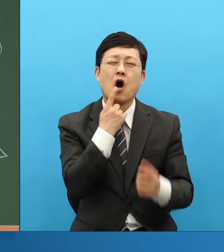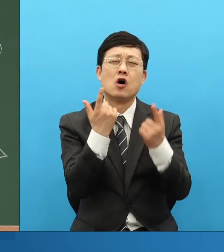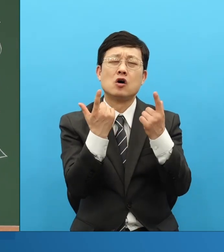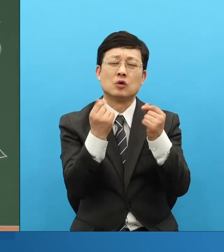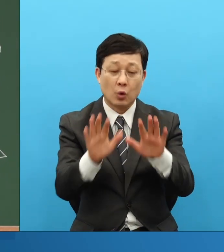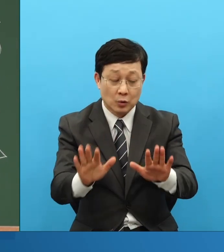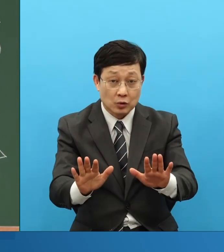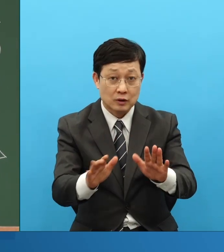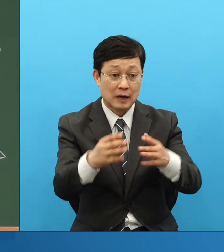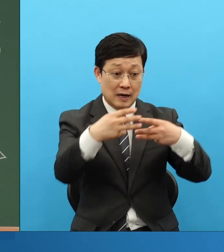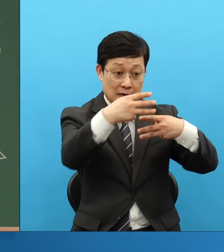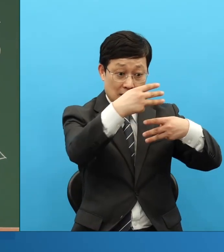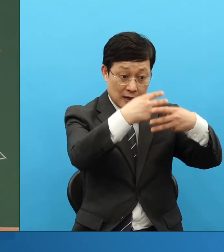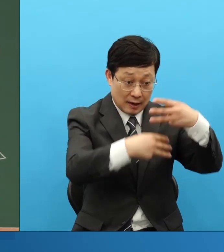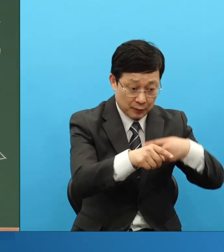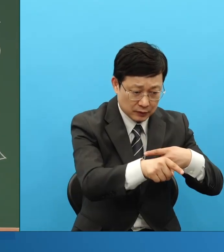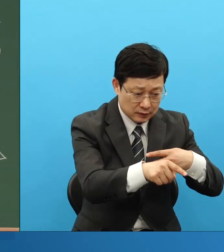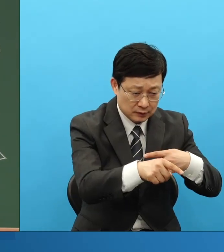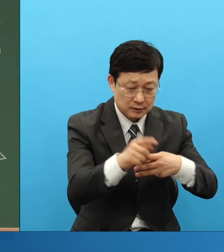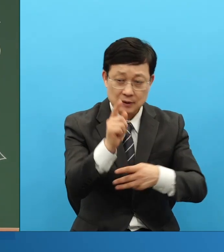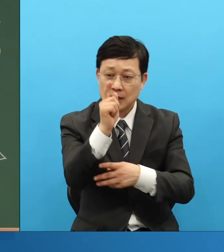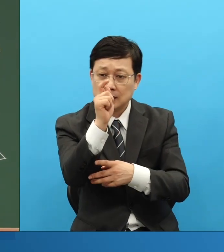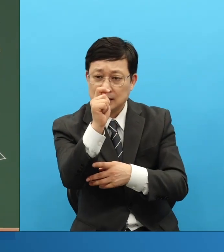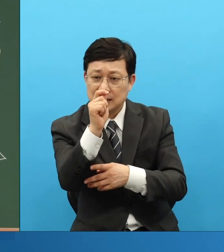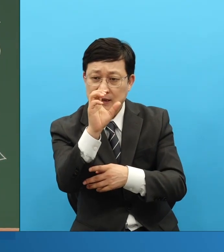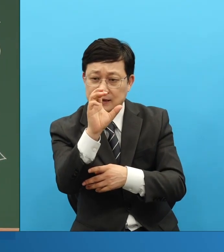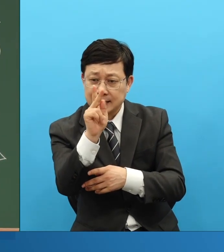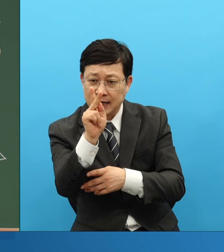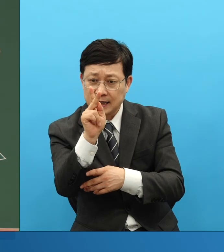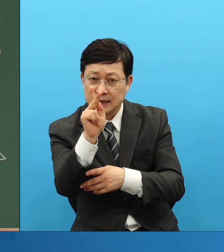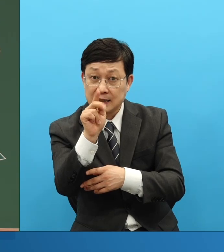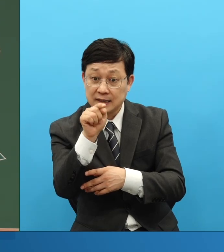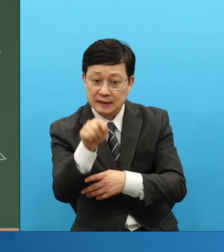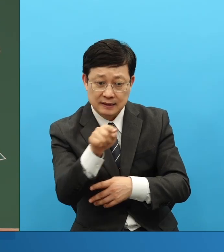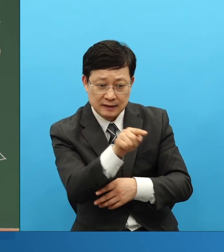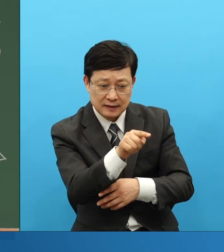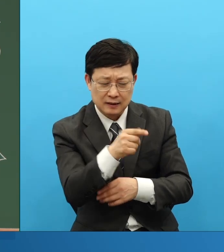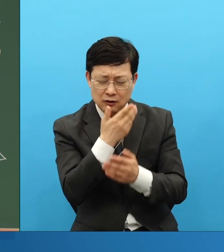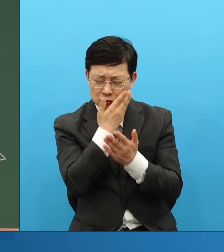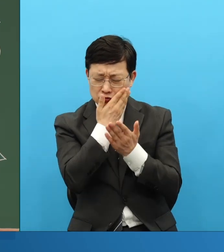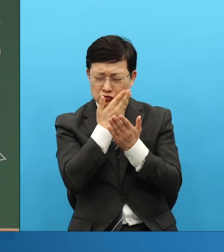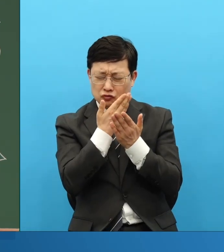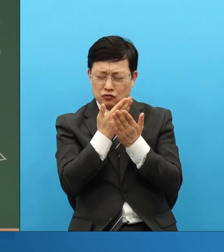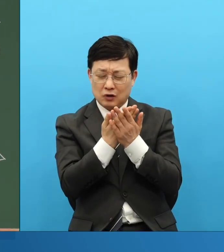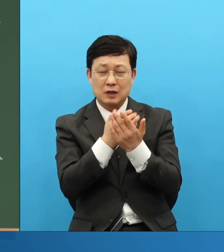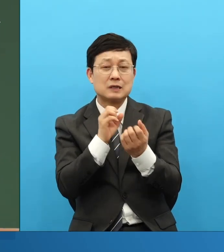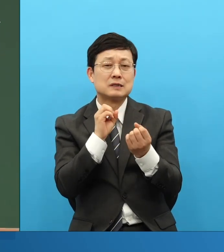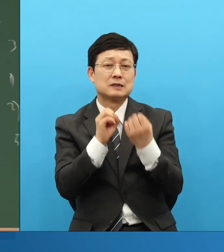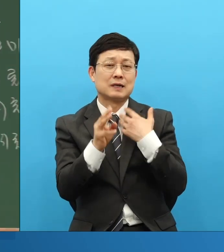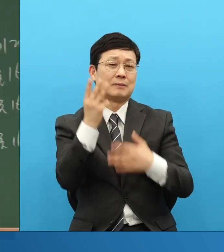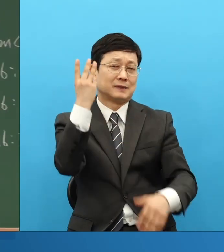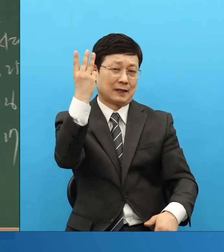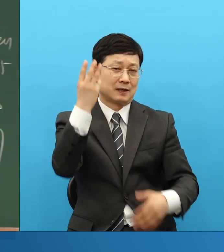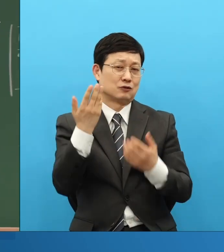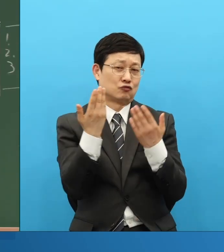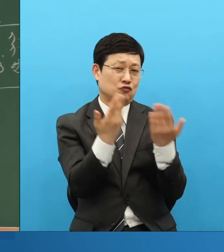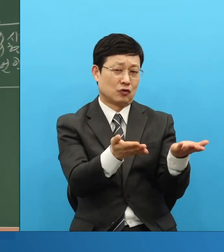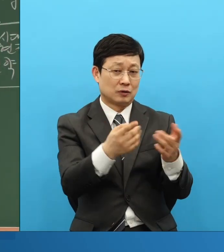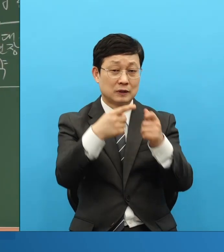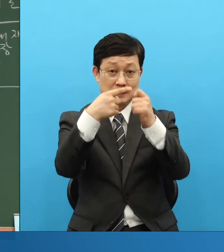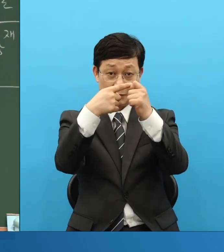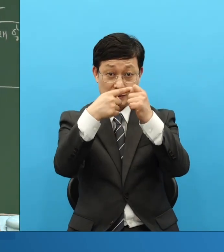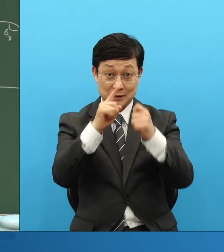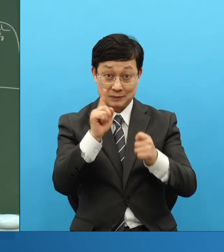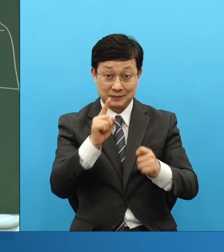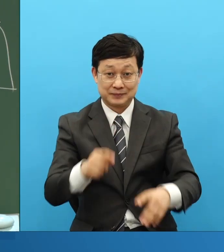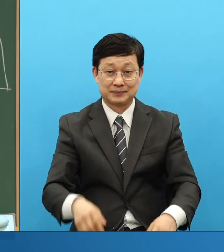TCK에게 하나님이 중요한 세 가지를 줄 겁니다. Then God will give 3 important things to our remnants, to our TCKs. 첫째입니다. First